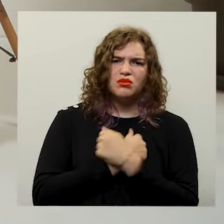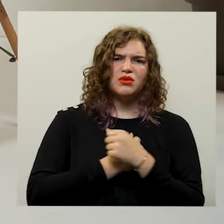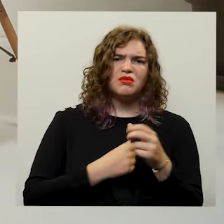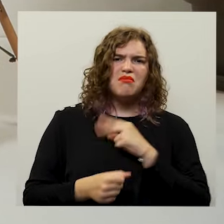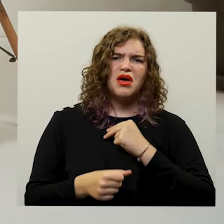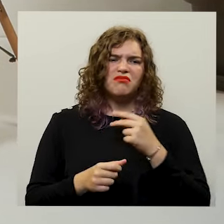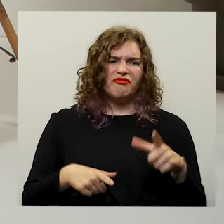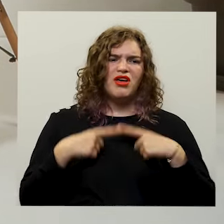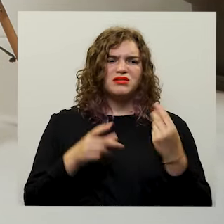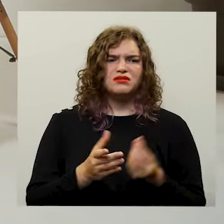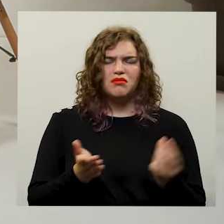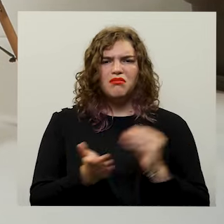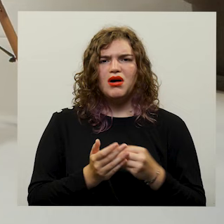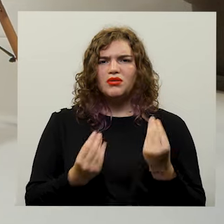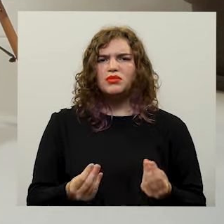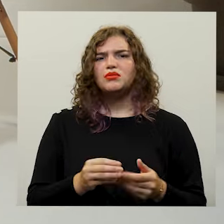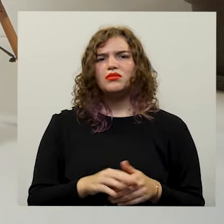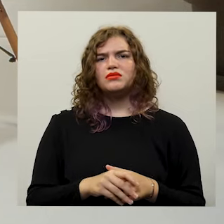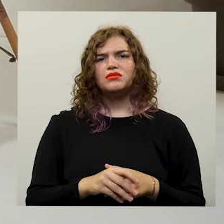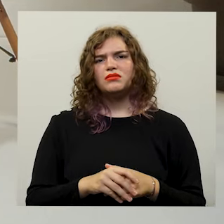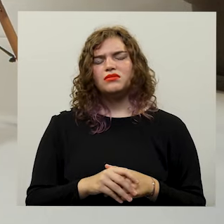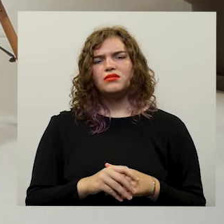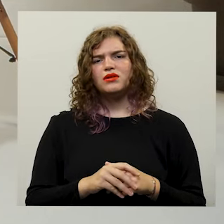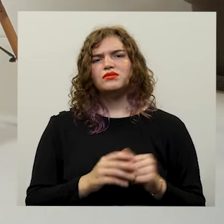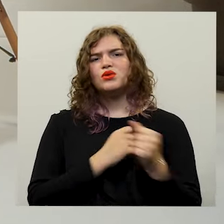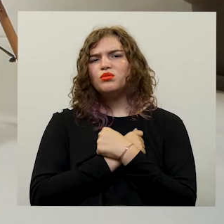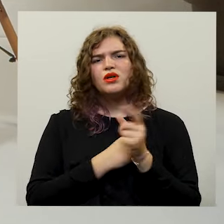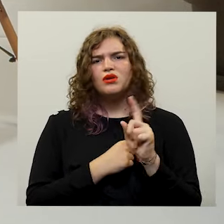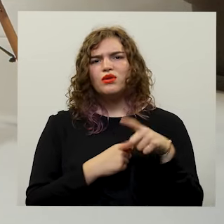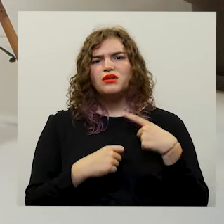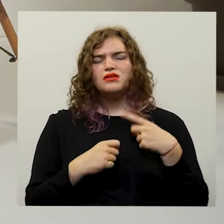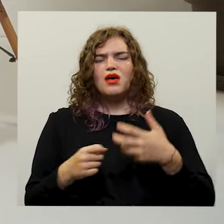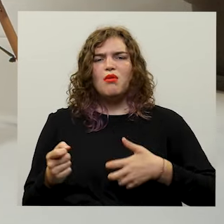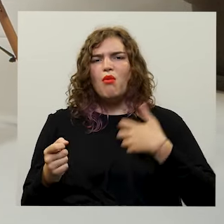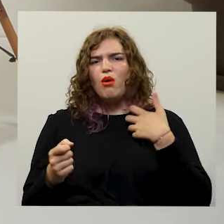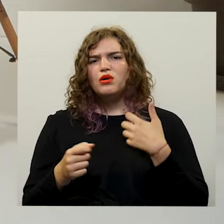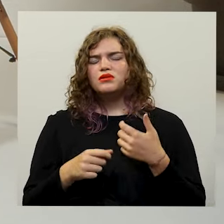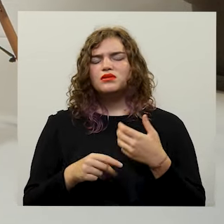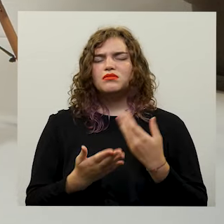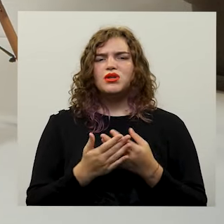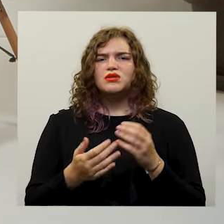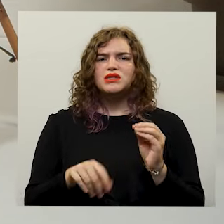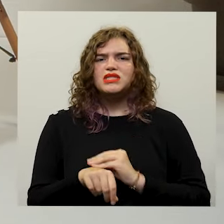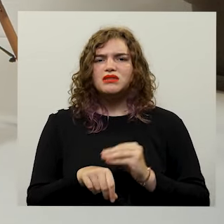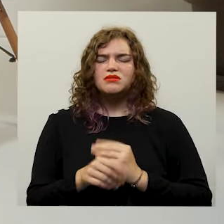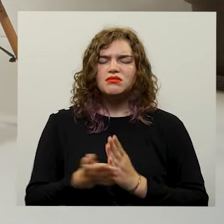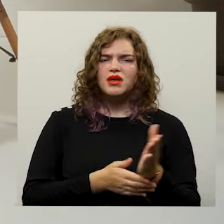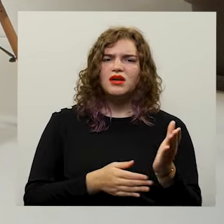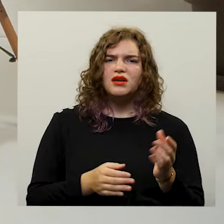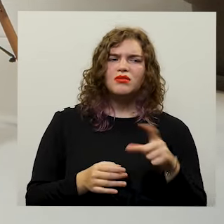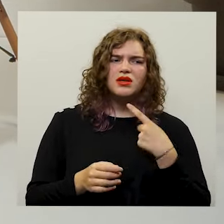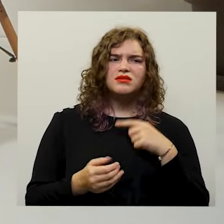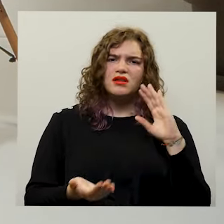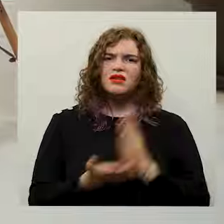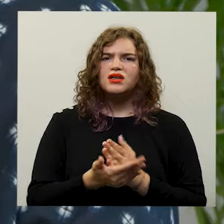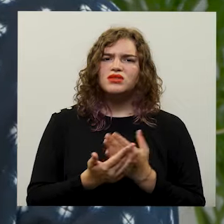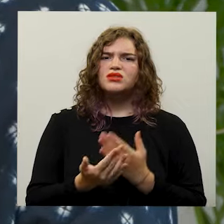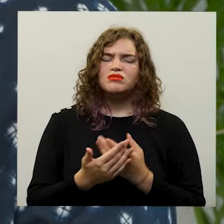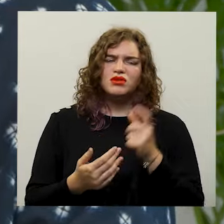bună. Iubirea nu e o emoție, să simți tot timpul. Iubirea e o decizie. O decizie.